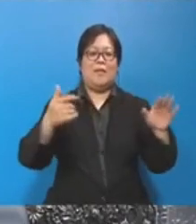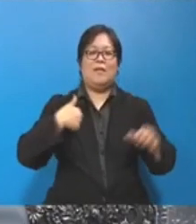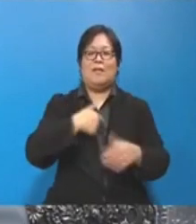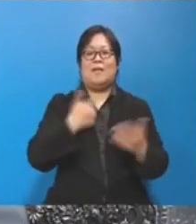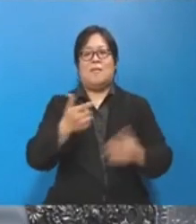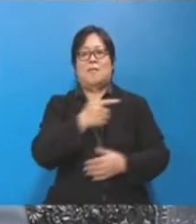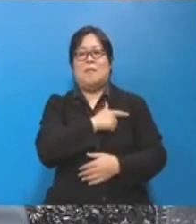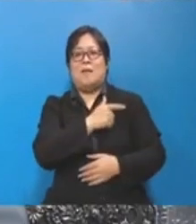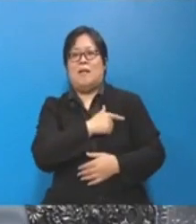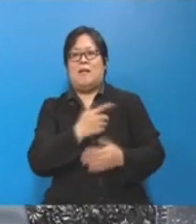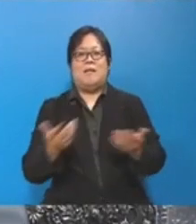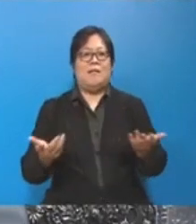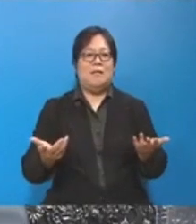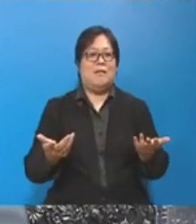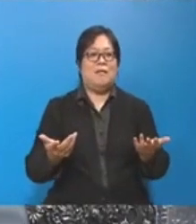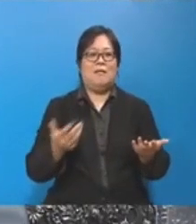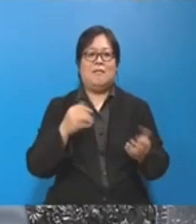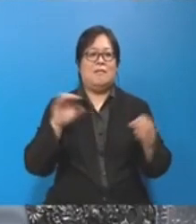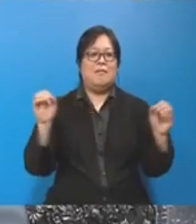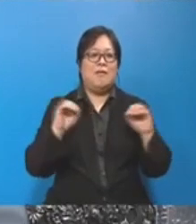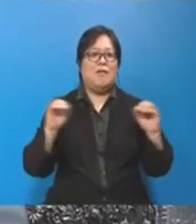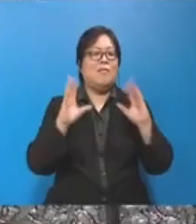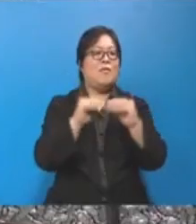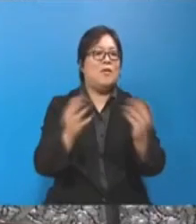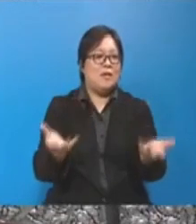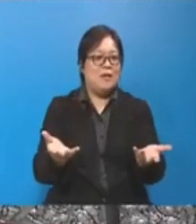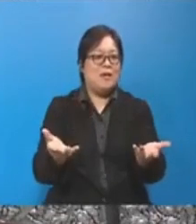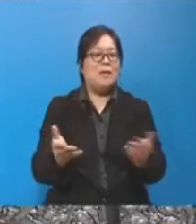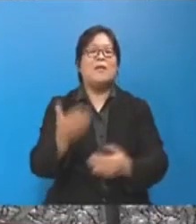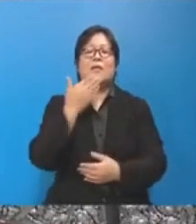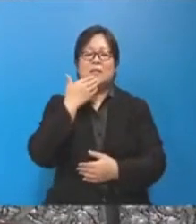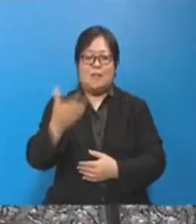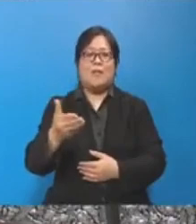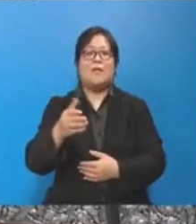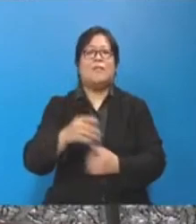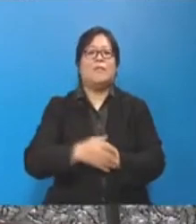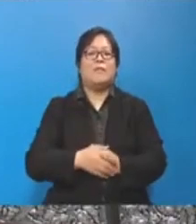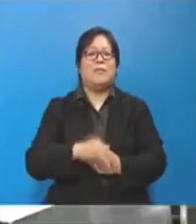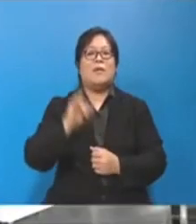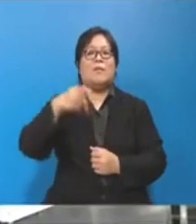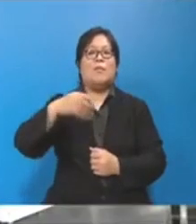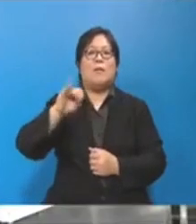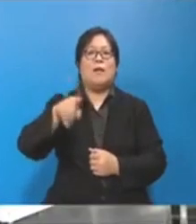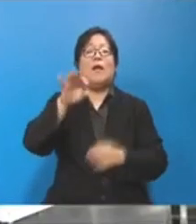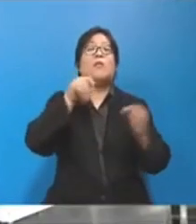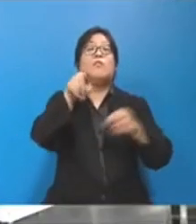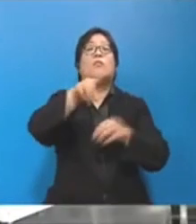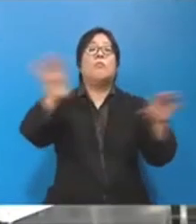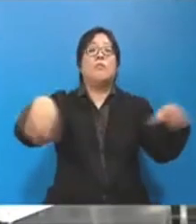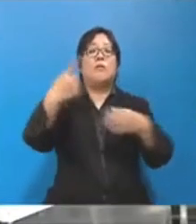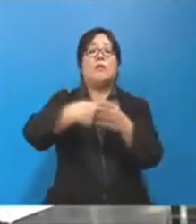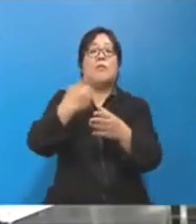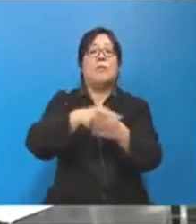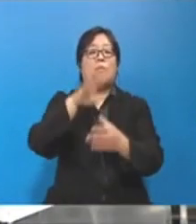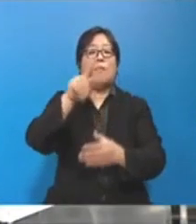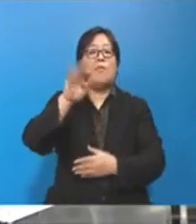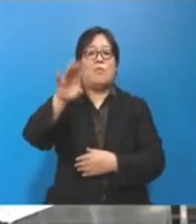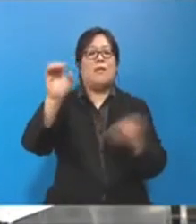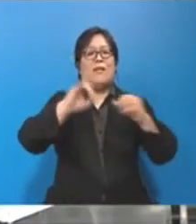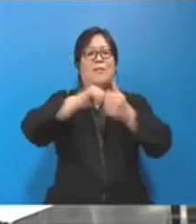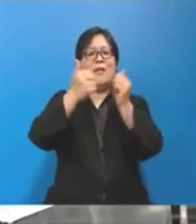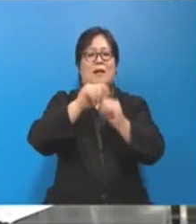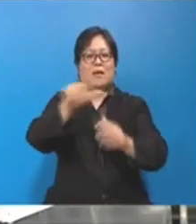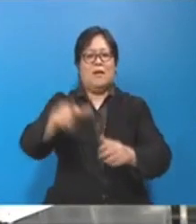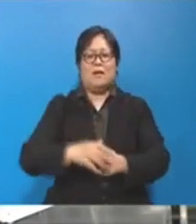kita malas dan sebagainya tidak mengadakan musyawarat rase heboh loyo buat ngecek gula dengan antioxidant dalam